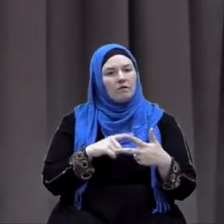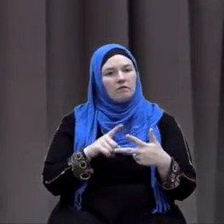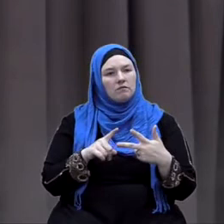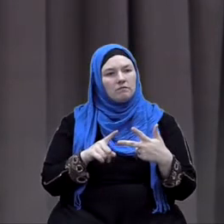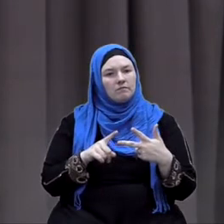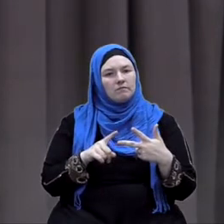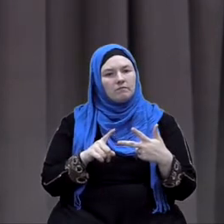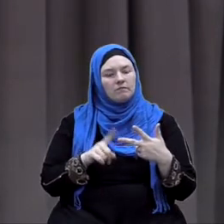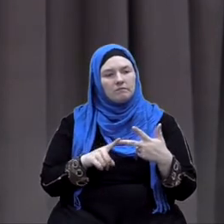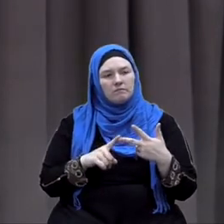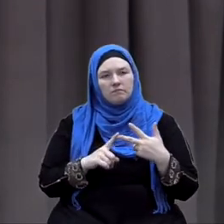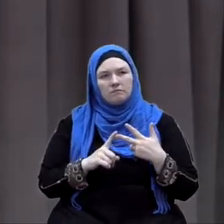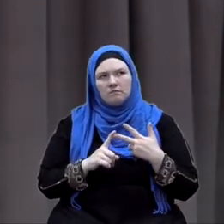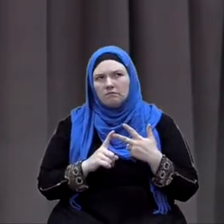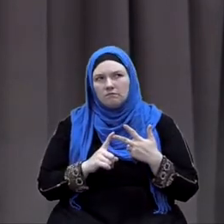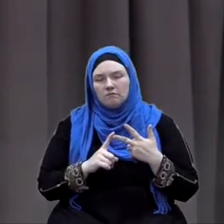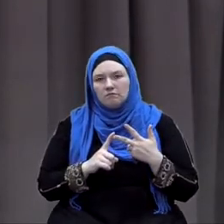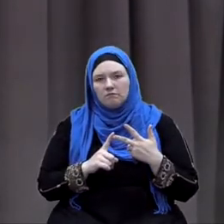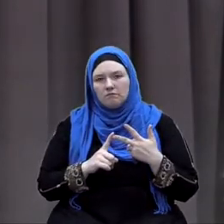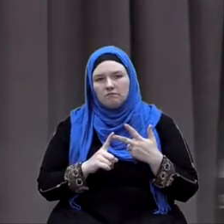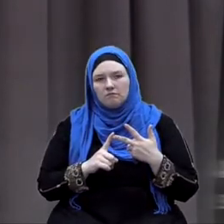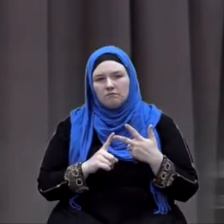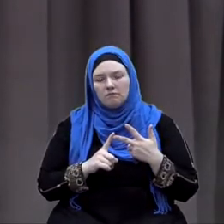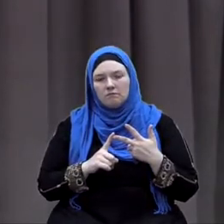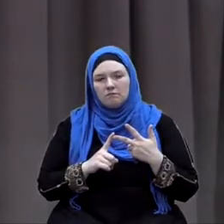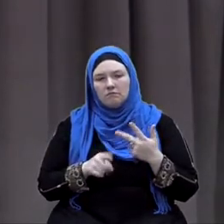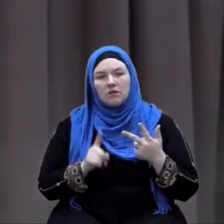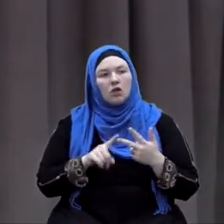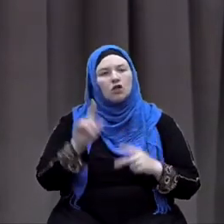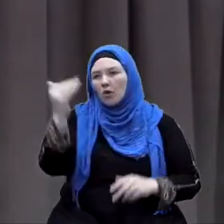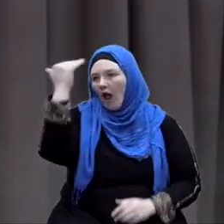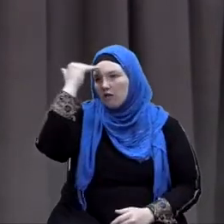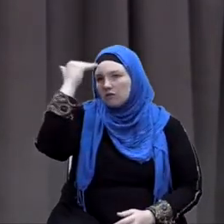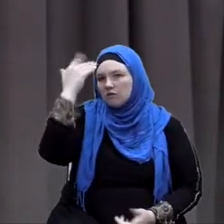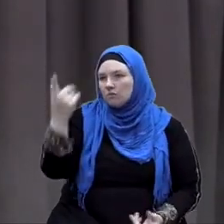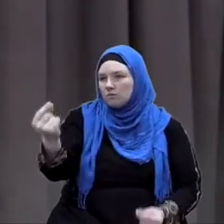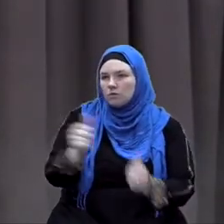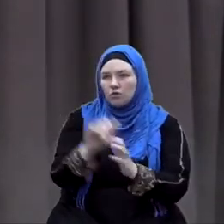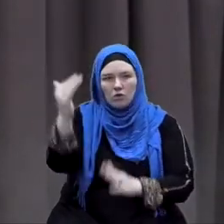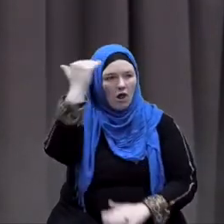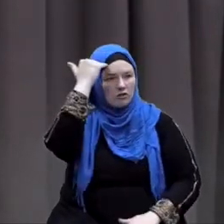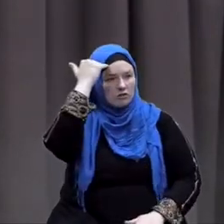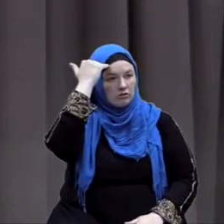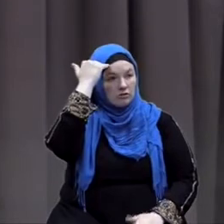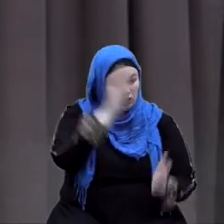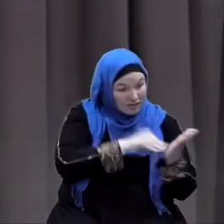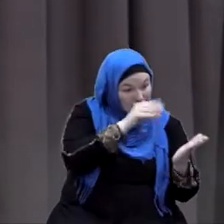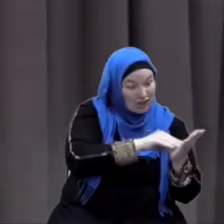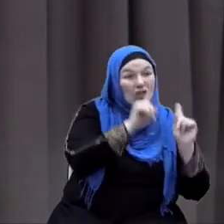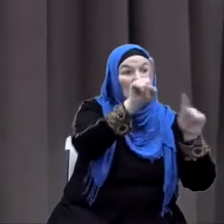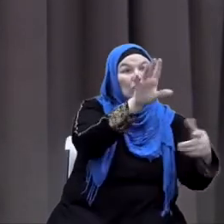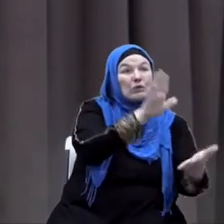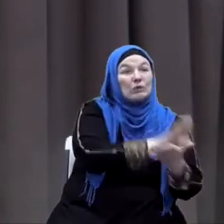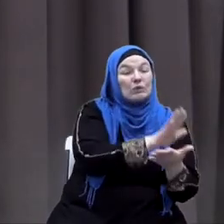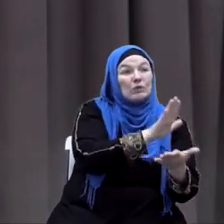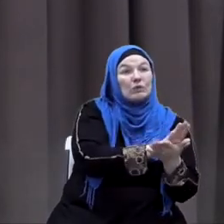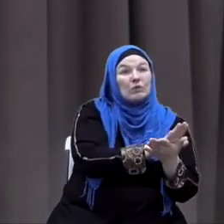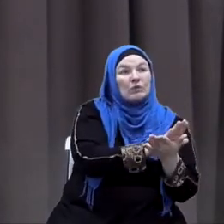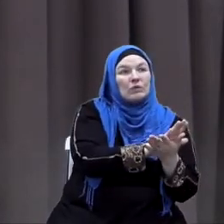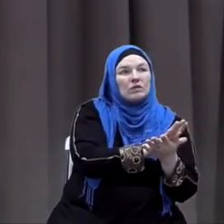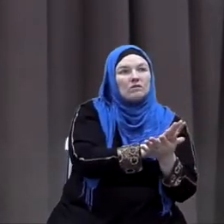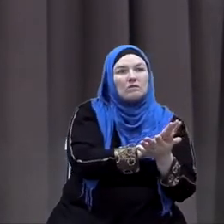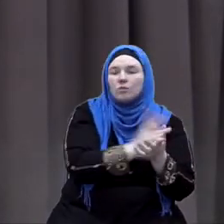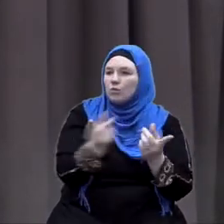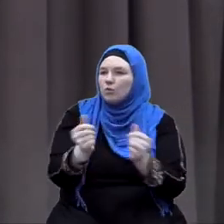عن علمه ماذا عمل فيه. Your knowledge, what did you do with it? Did you benefit from your